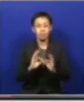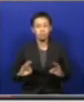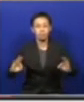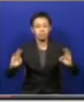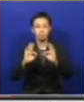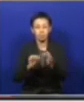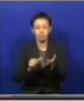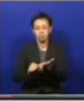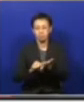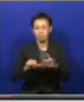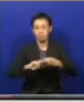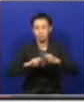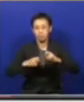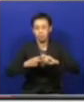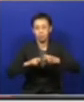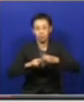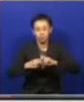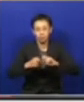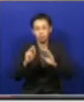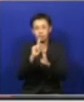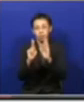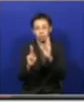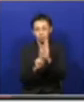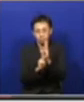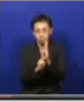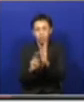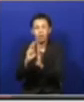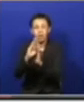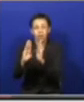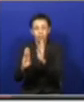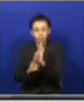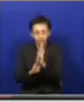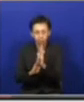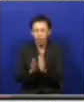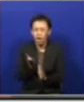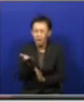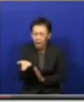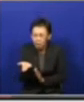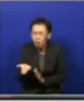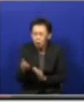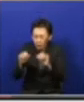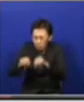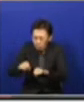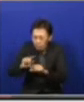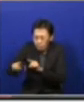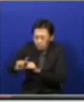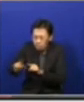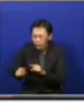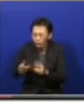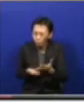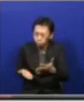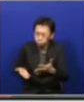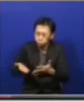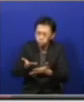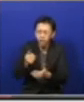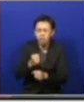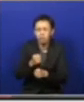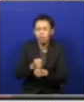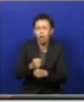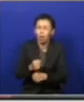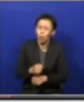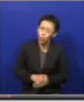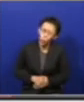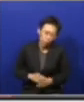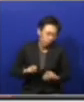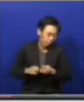ไขปัญหากฎหมายระเบียบแล้วก็การขออนุญาตต่างๆที่เป็นอุปสรรคต่อการปฏิบัติงานของ